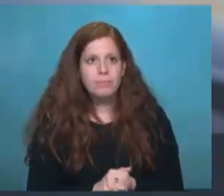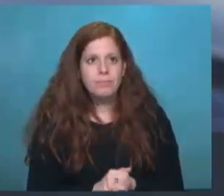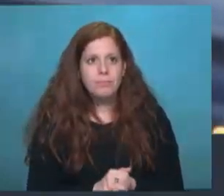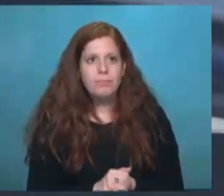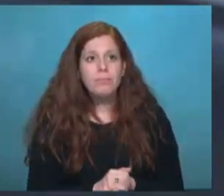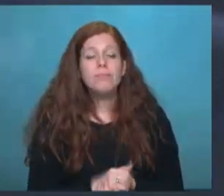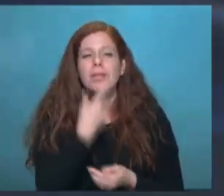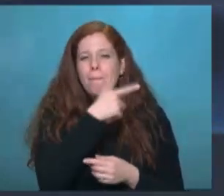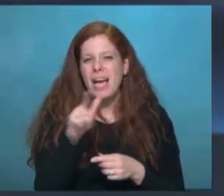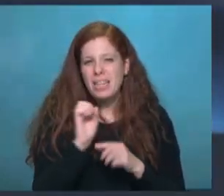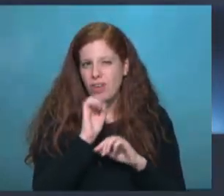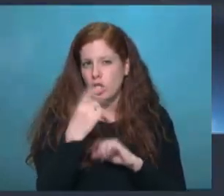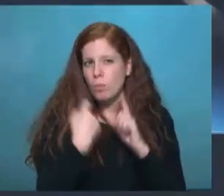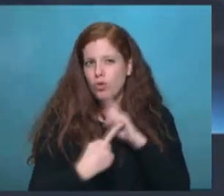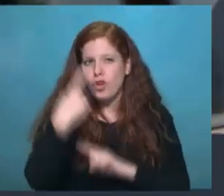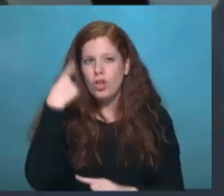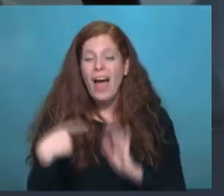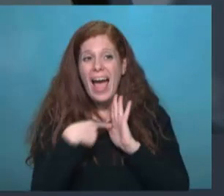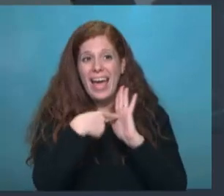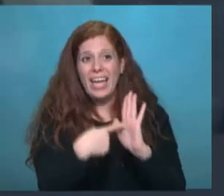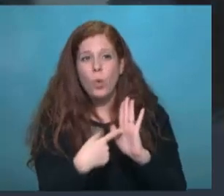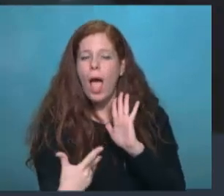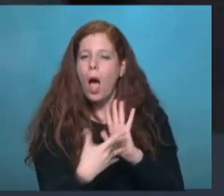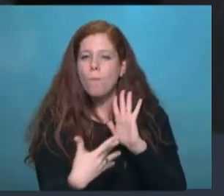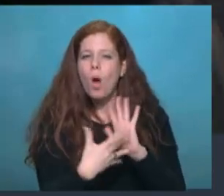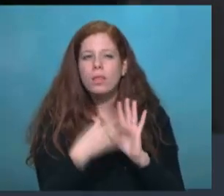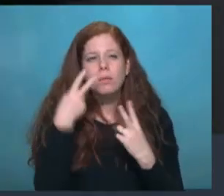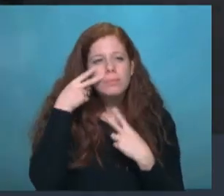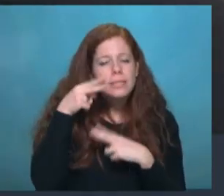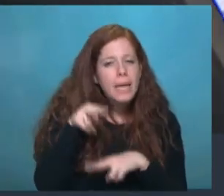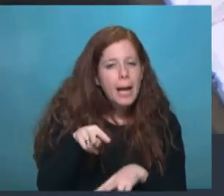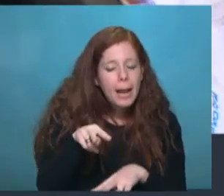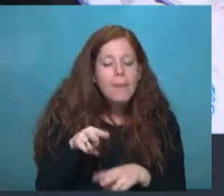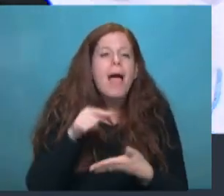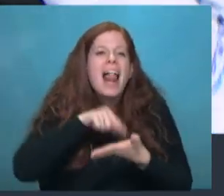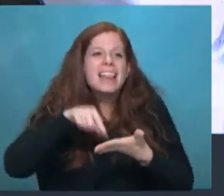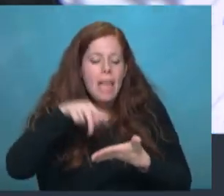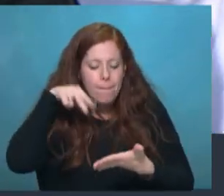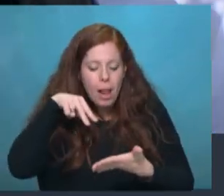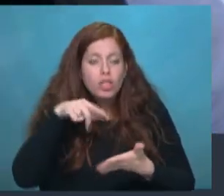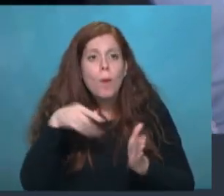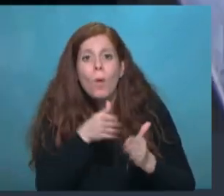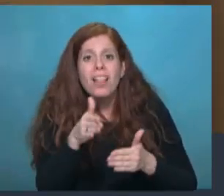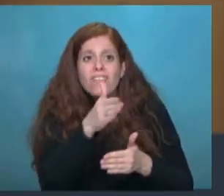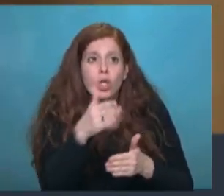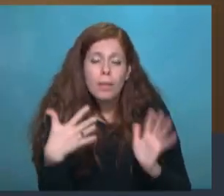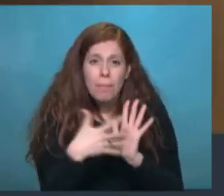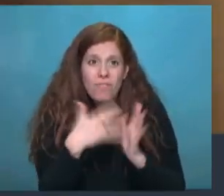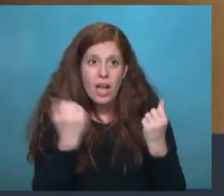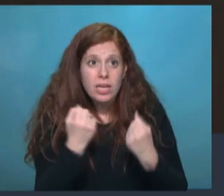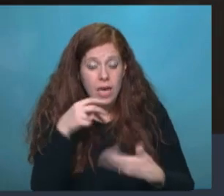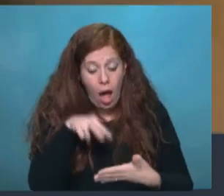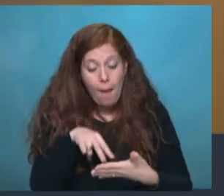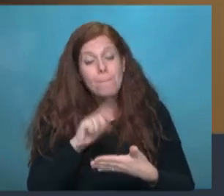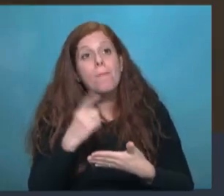בכתבה ששידרנו בשבוע שעבר הראינו איך הבוחנים מסתכלים לא מעט על הטאבלט שאמור לנווט אותם במבחן נהיגה במקום